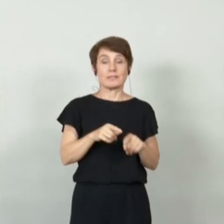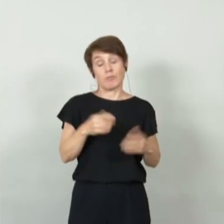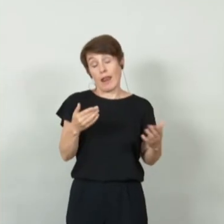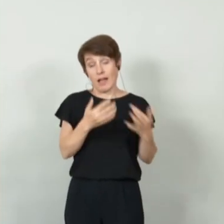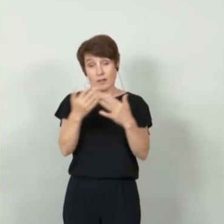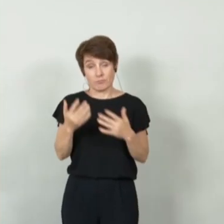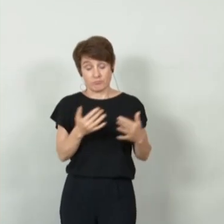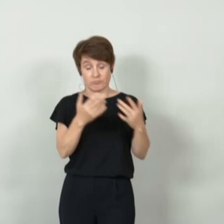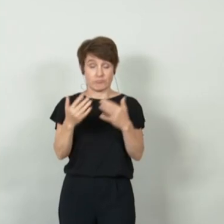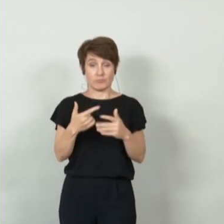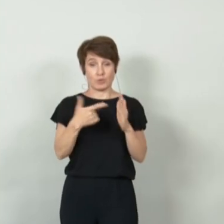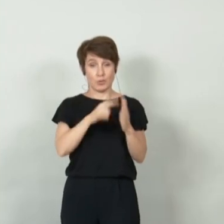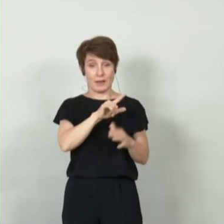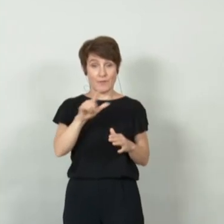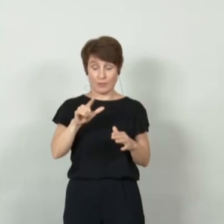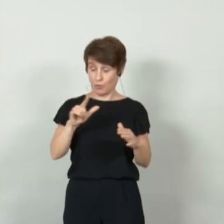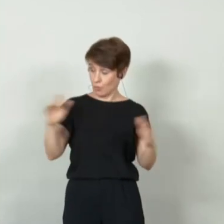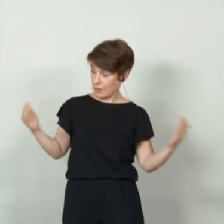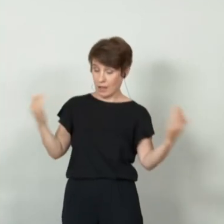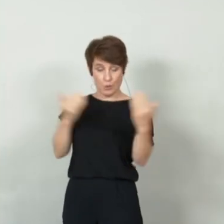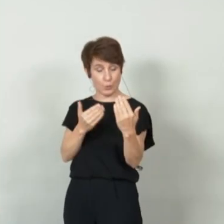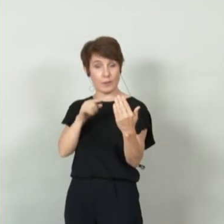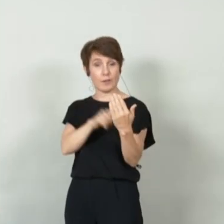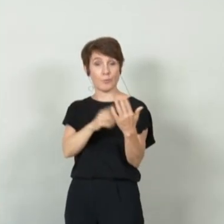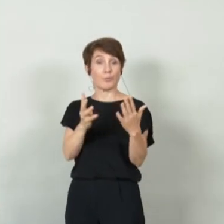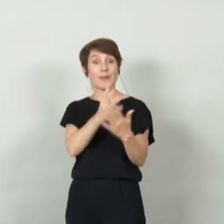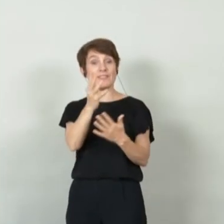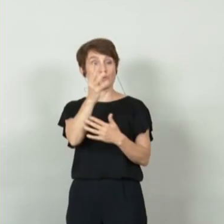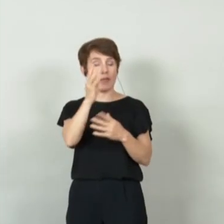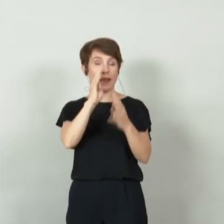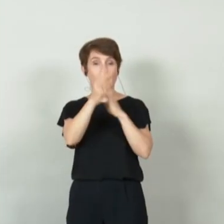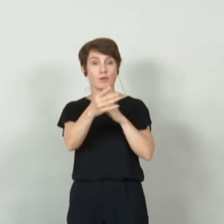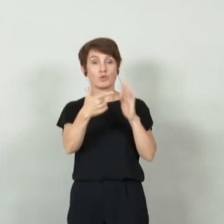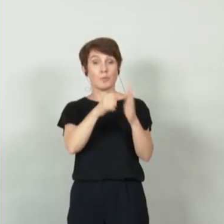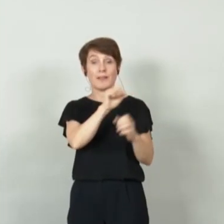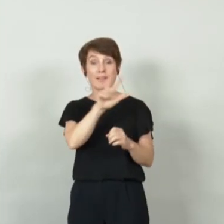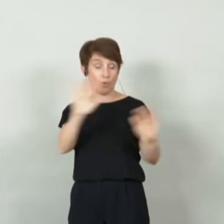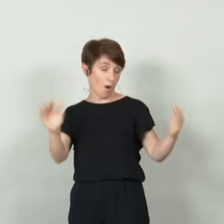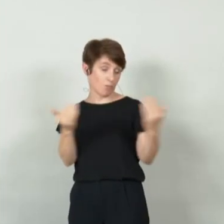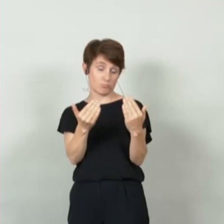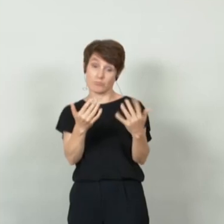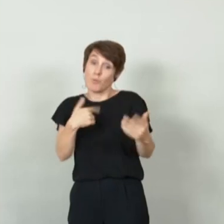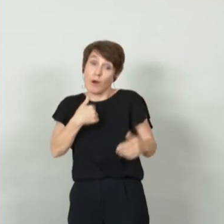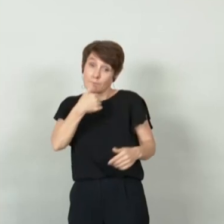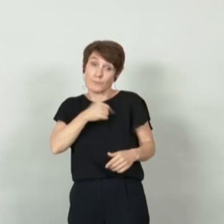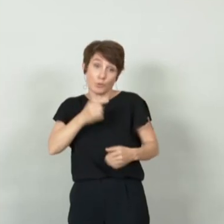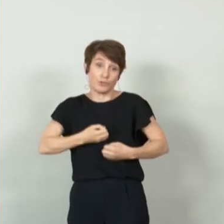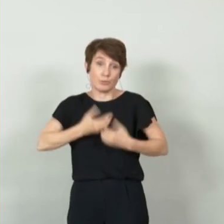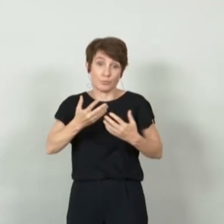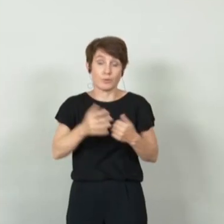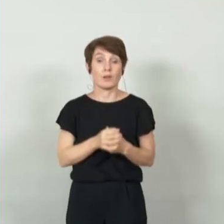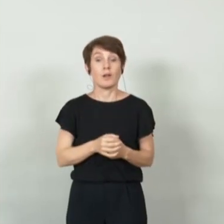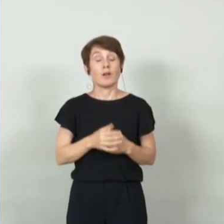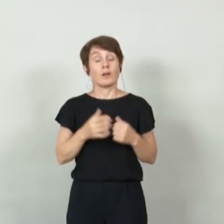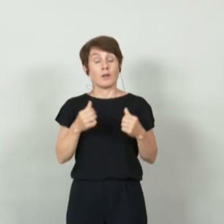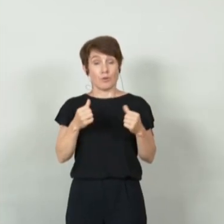de rapprochement avec l'année en cours et donc le BP 2023 présenté il y a trois mois j'évoquais en introduction la faible latitude dont nous disposions